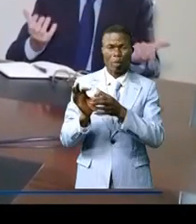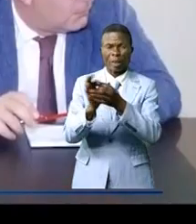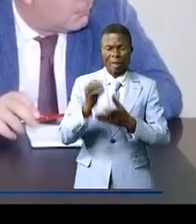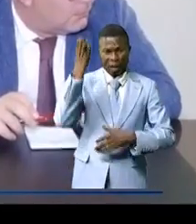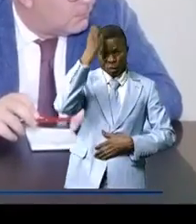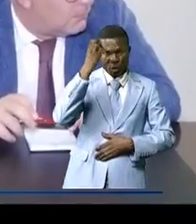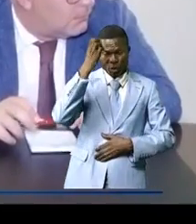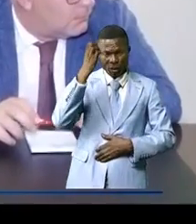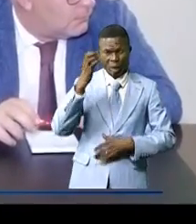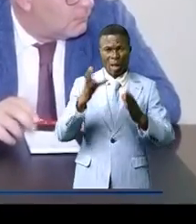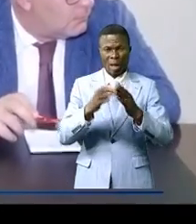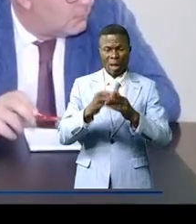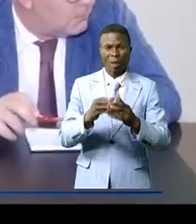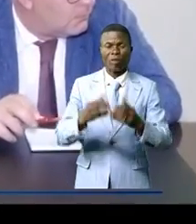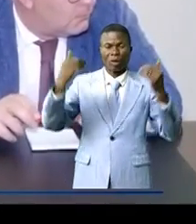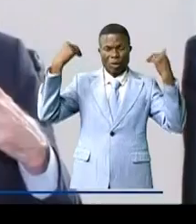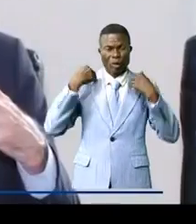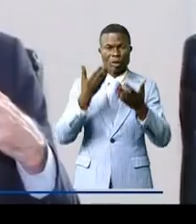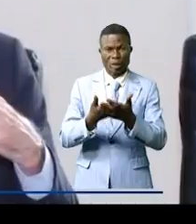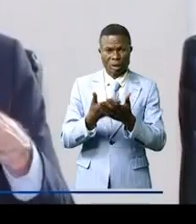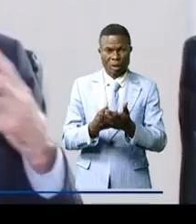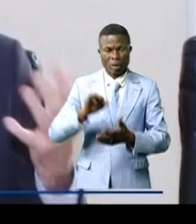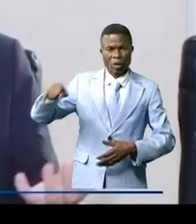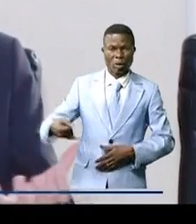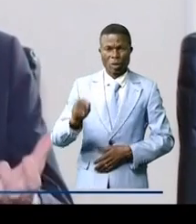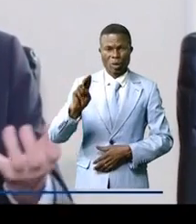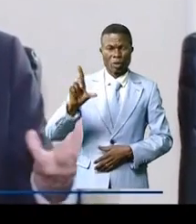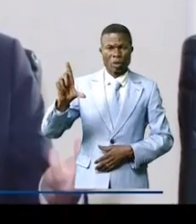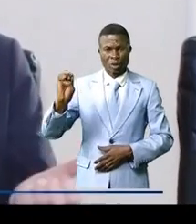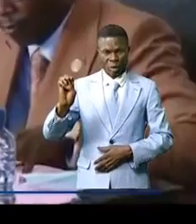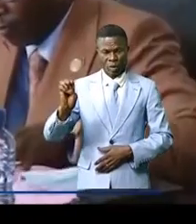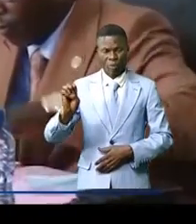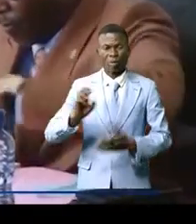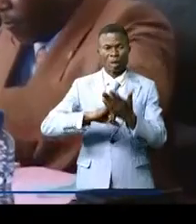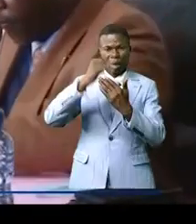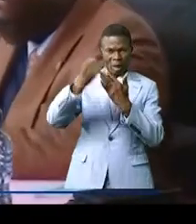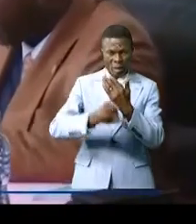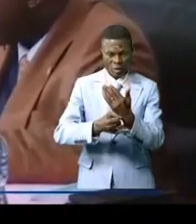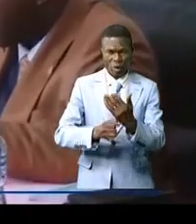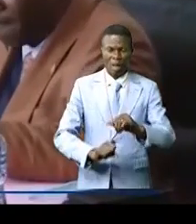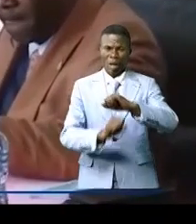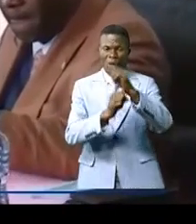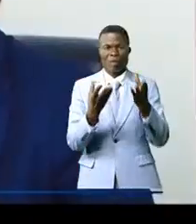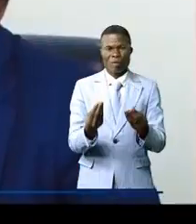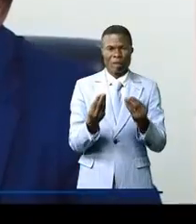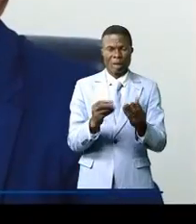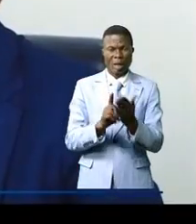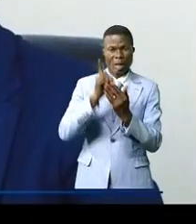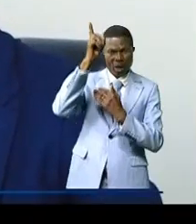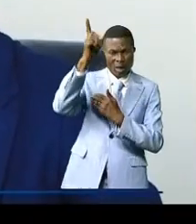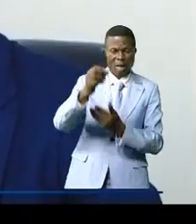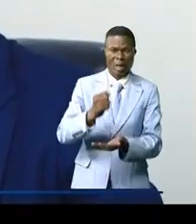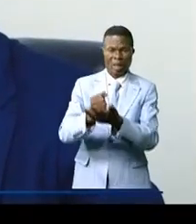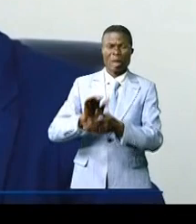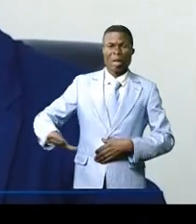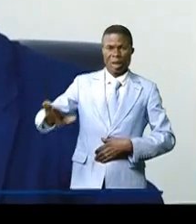européenne, conduite par son senior advisor, Gilles Kerchov, qui pilote les projets sous la facilité globale destinée à aider les